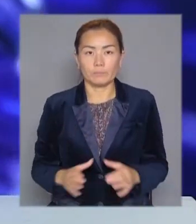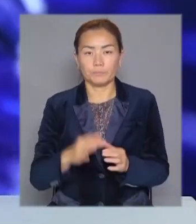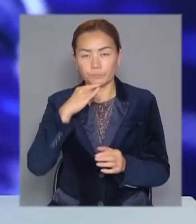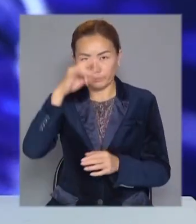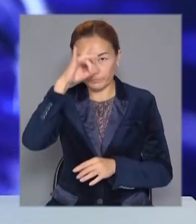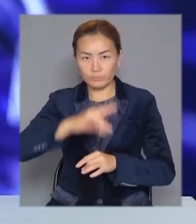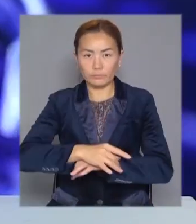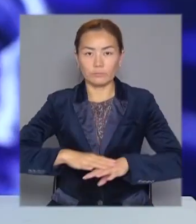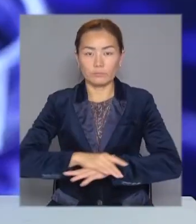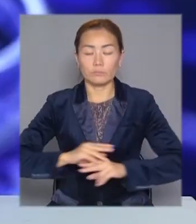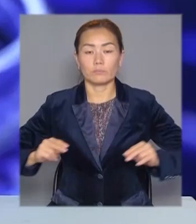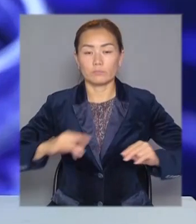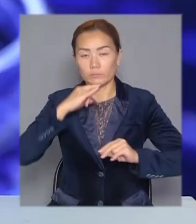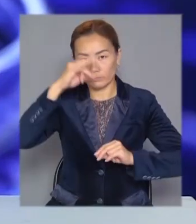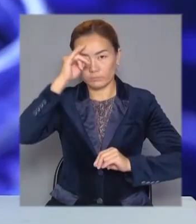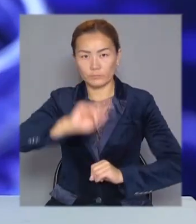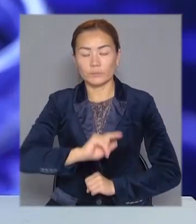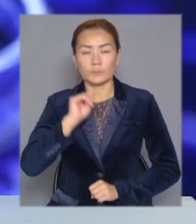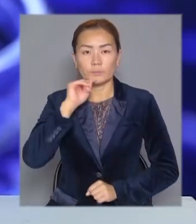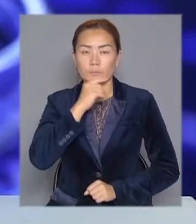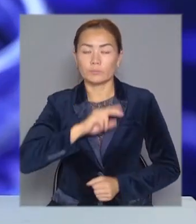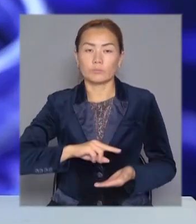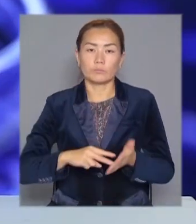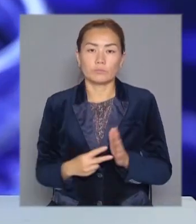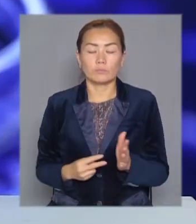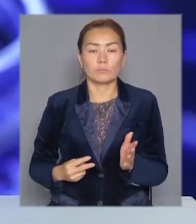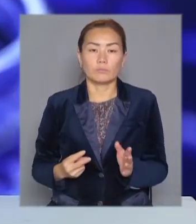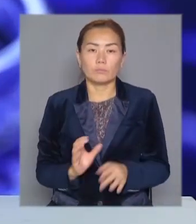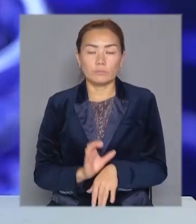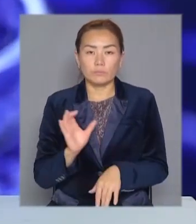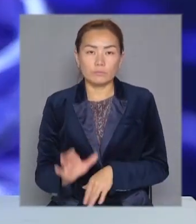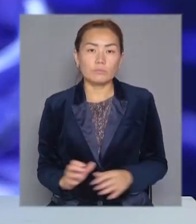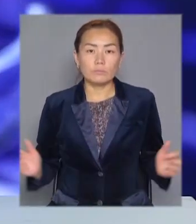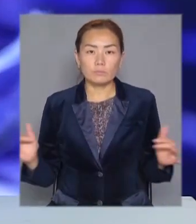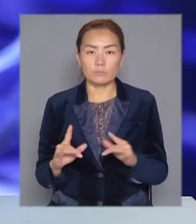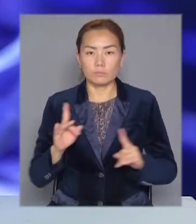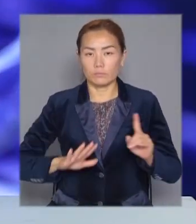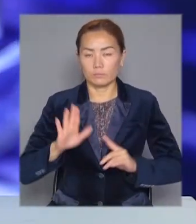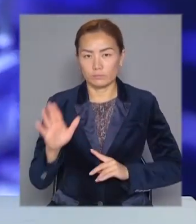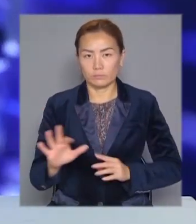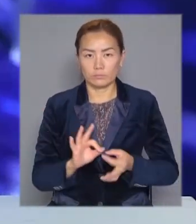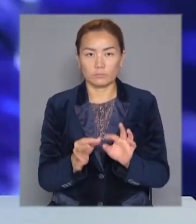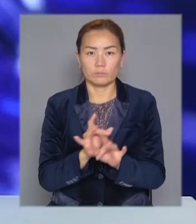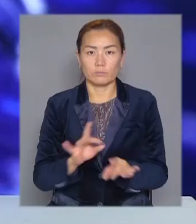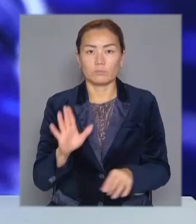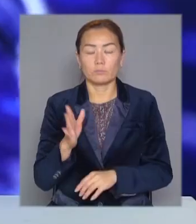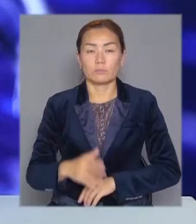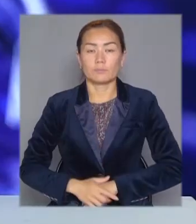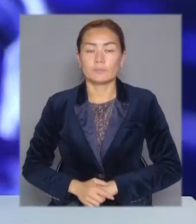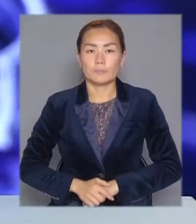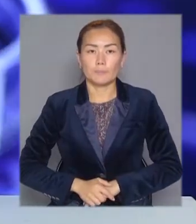Қазақстан халқына әділетті Қазақстанның экономикалық бағдары жолдауына орай бас қосу жиын өтті. Толығырақ тілші